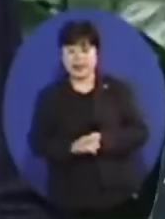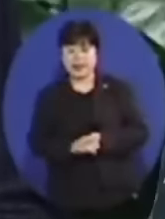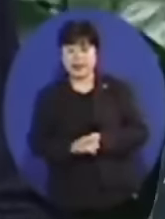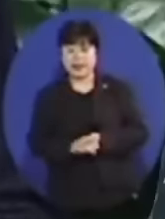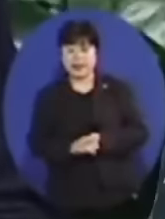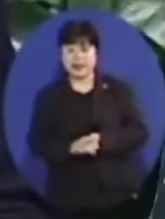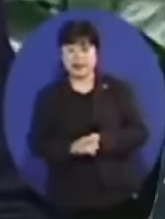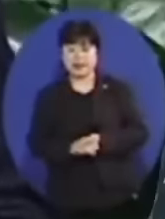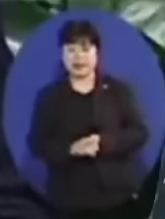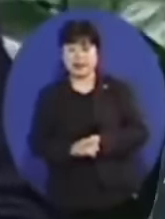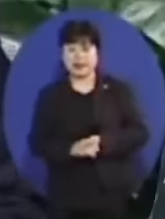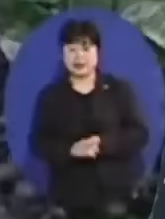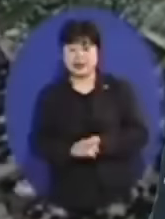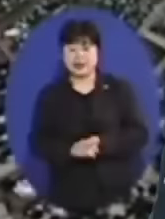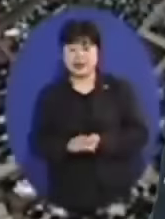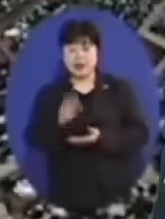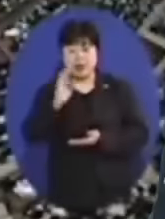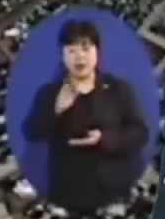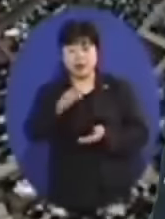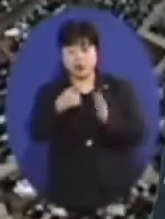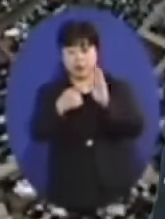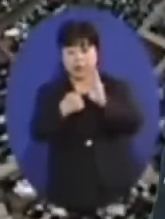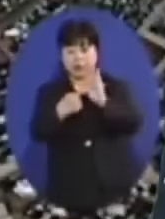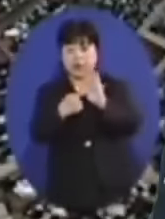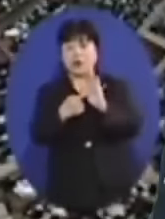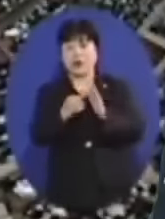현실을 입고 내 주위에 나타나는 것입니다.